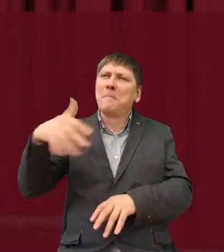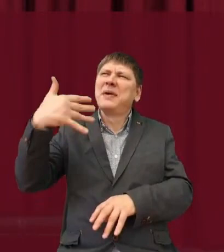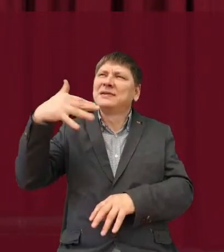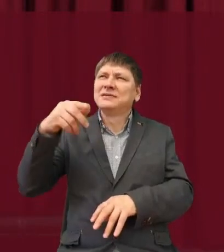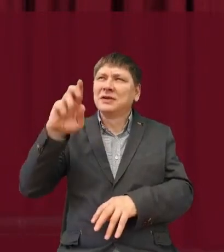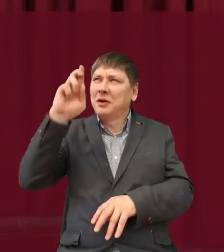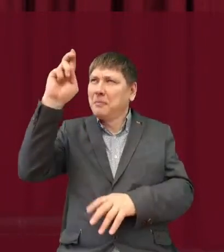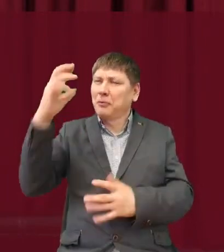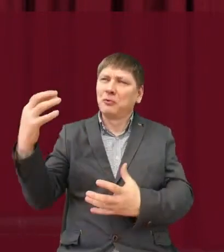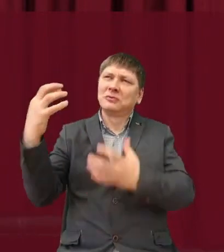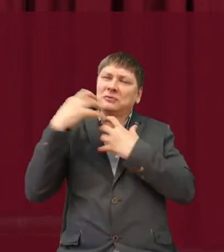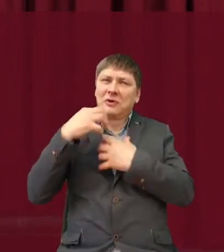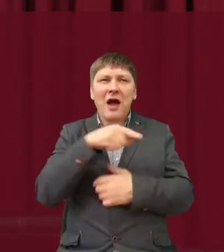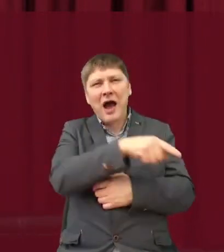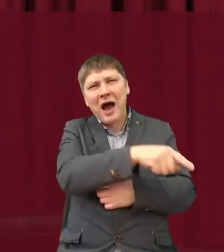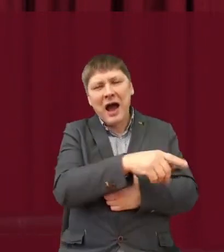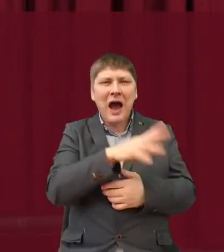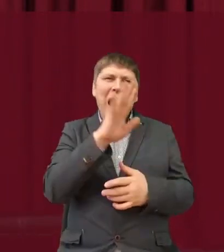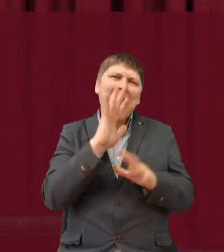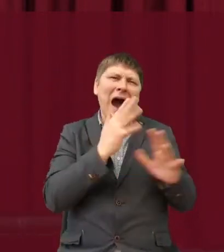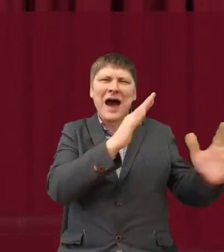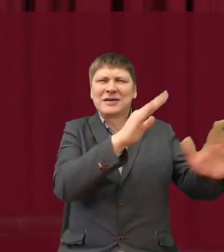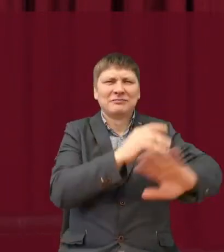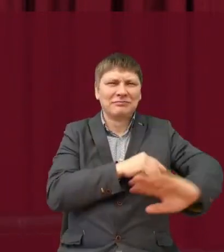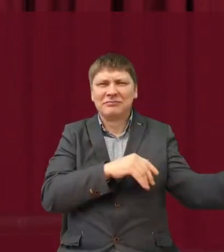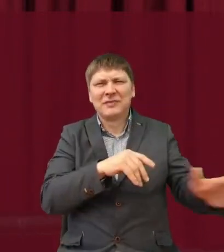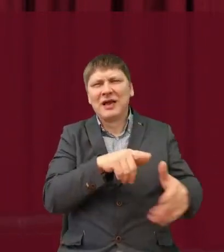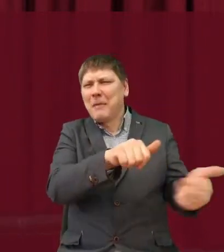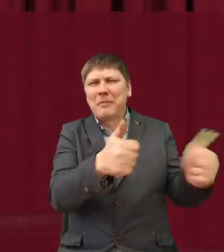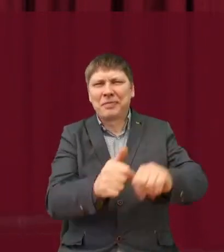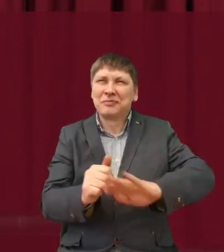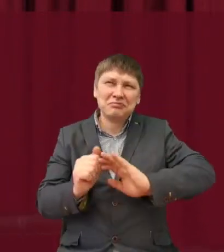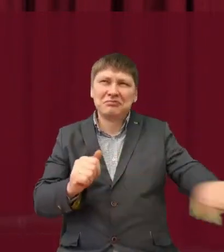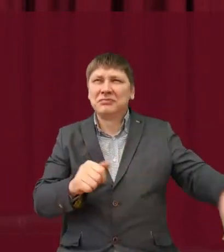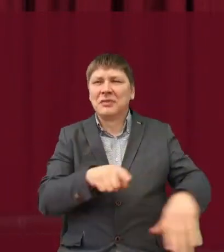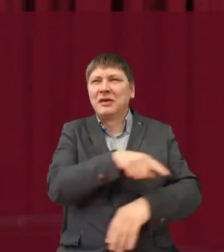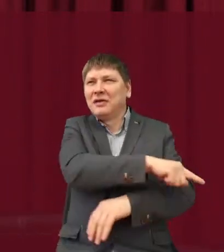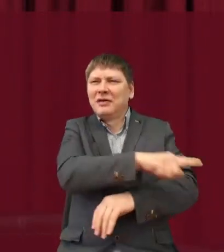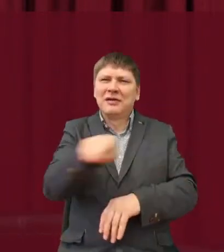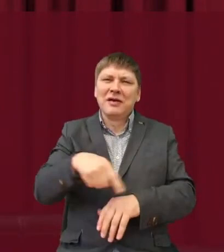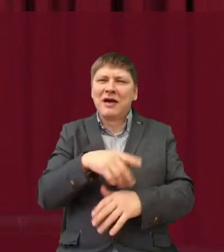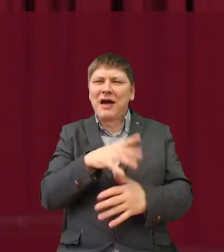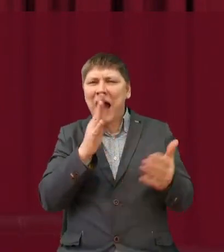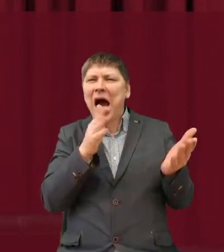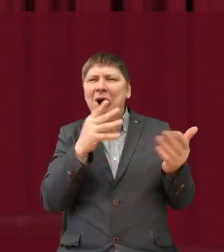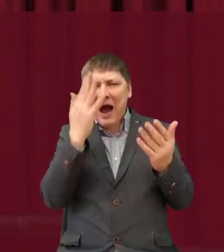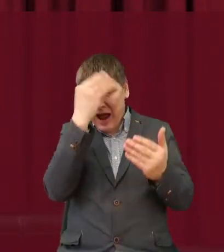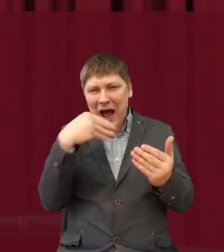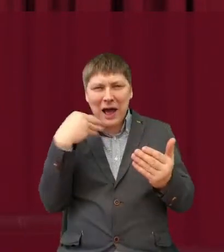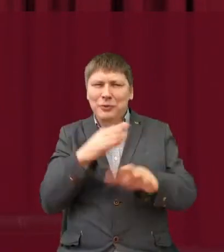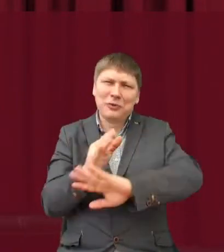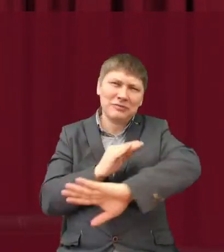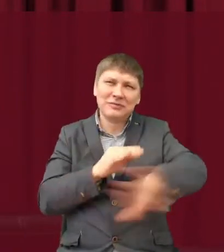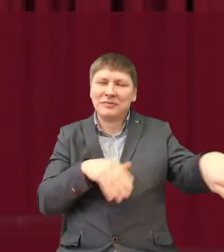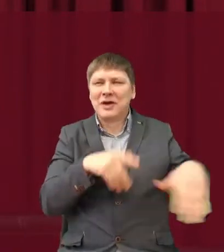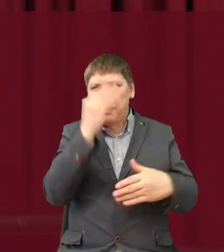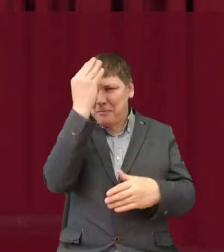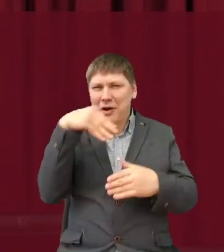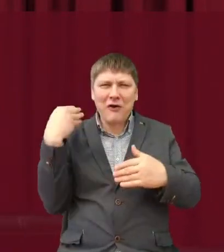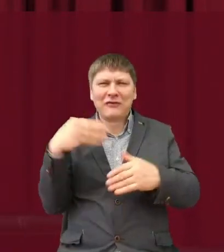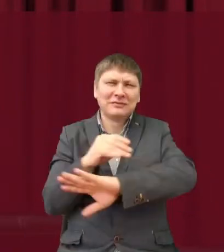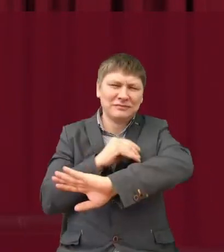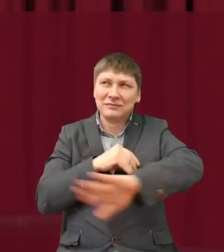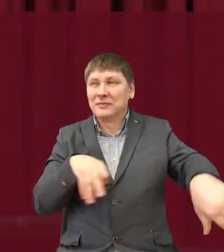а не Бог баптистов или харизматов и тем паче католиков или православных или наоборот другой конфессии